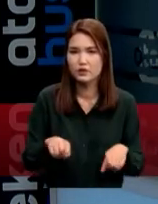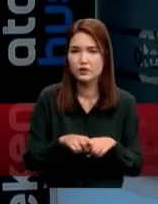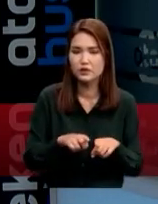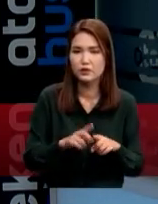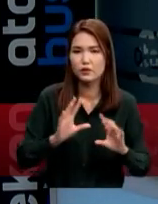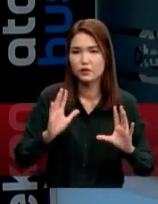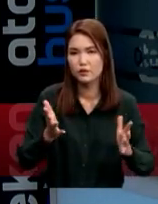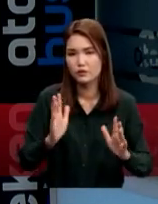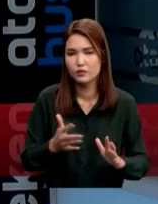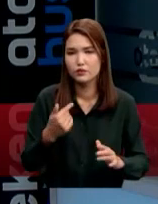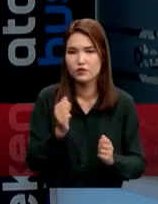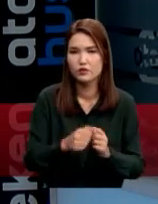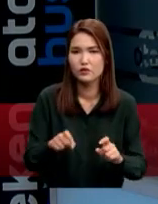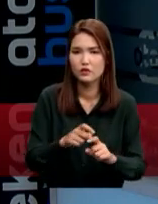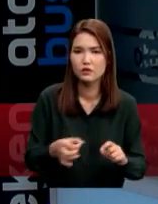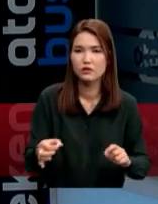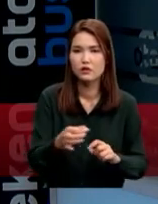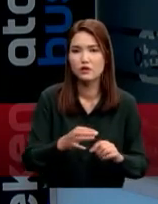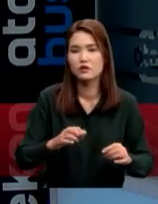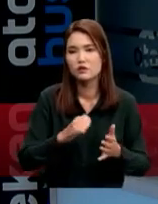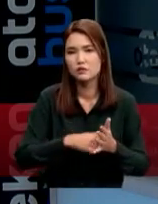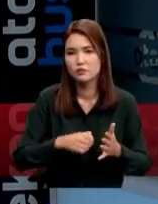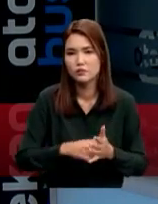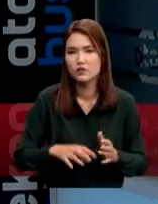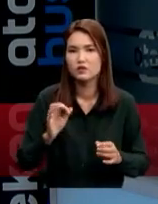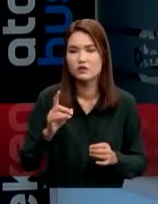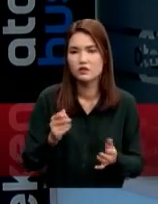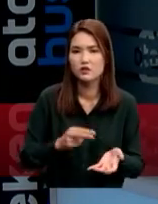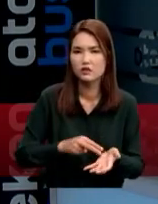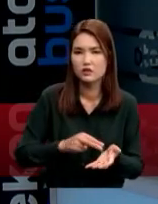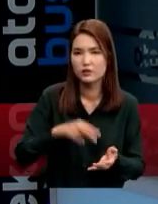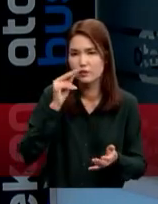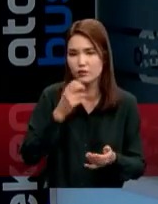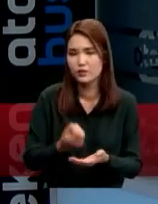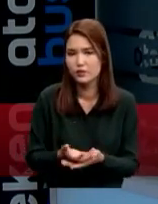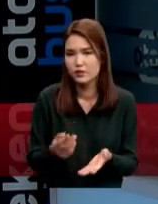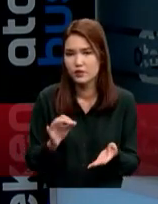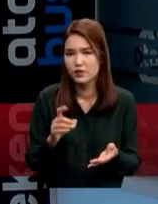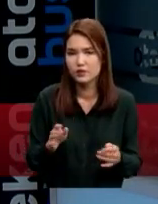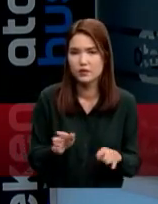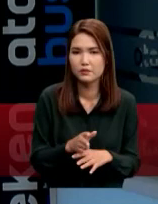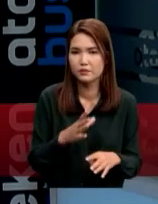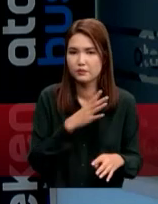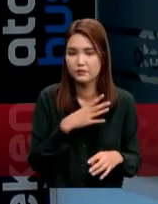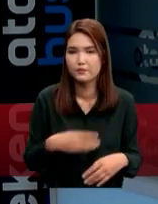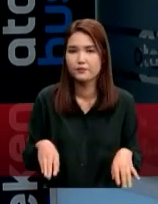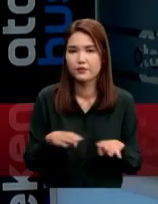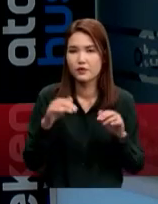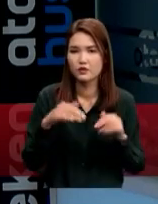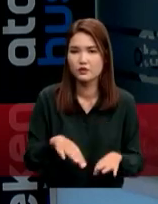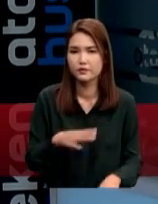две птицефабрики, да и они покрывают потребность в яйцах лишь на 30%. В проблеме разбиралась моя коллега Алия